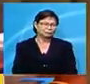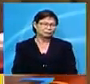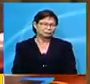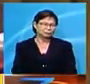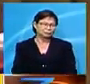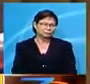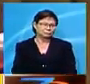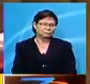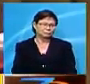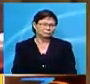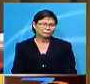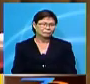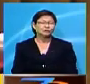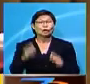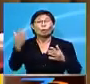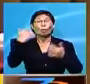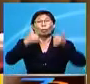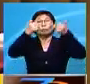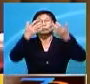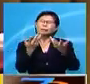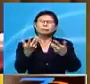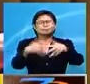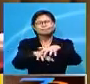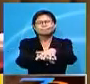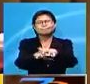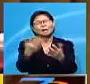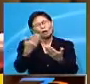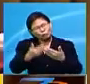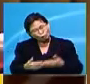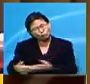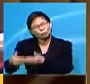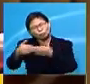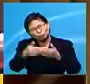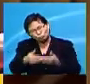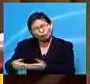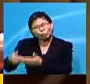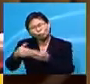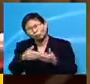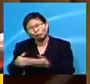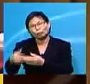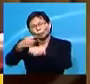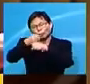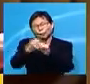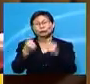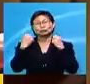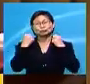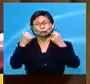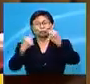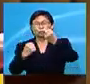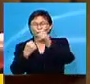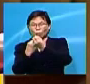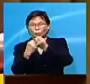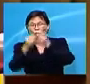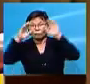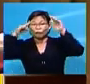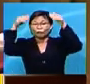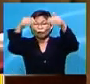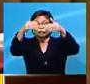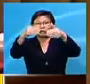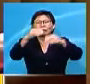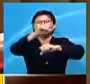mainstream. This is a consequence of continuous initiative to build a solid foundation, focusing